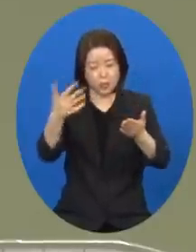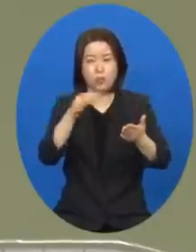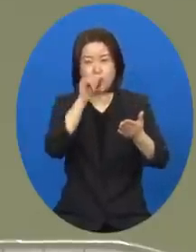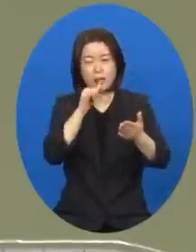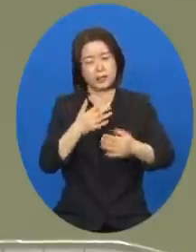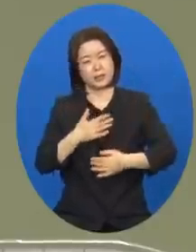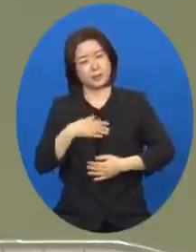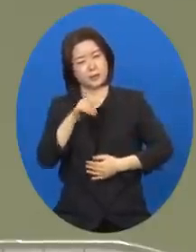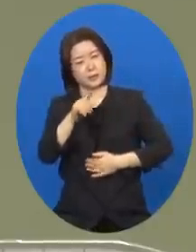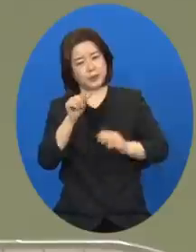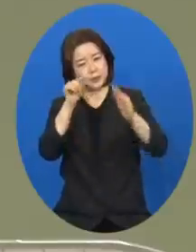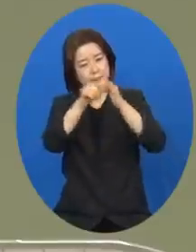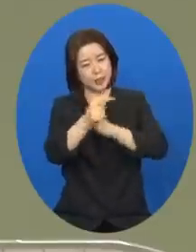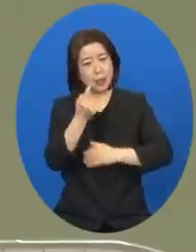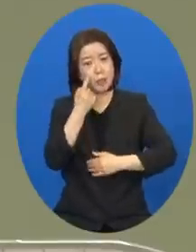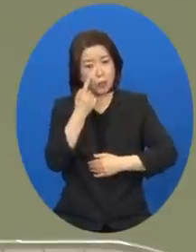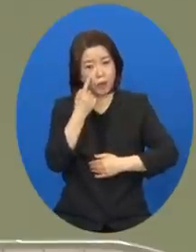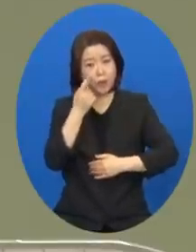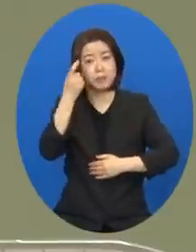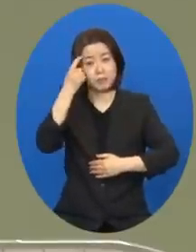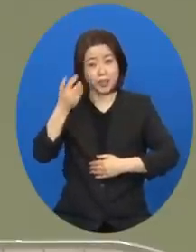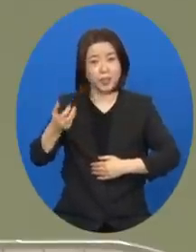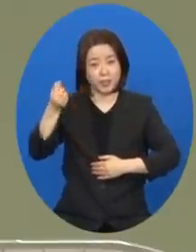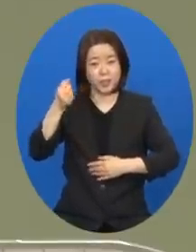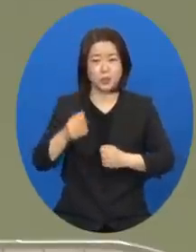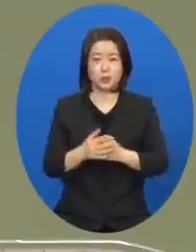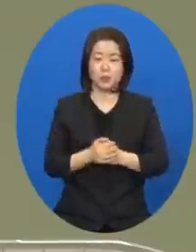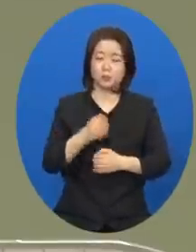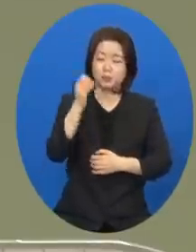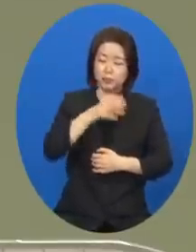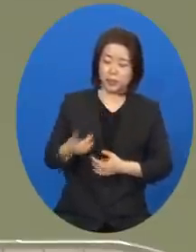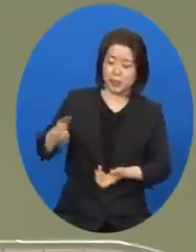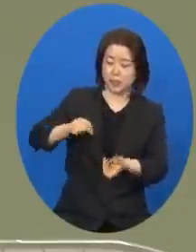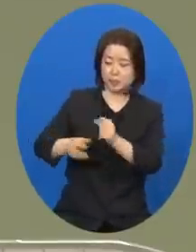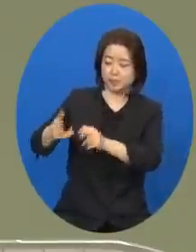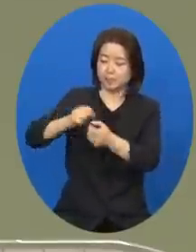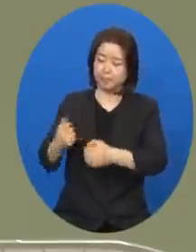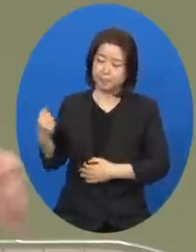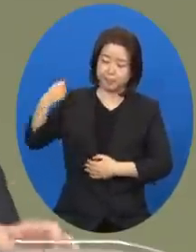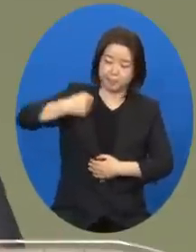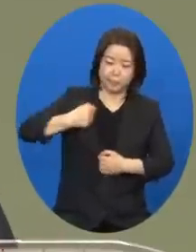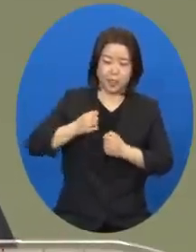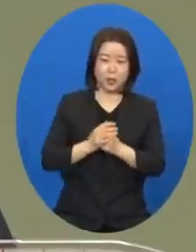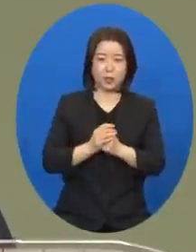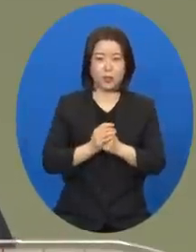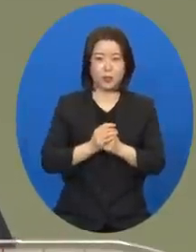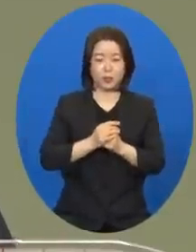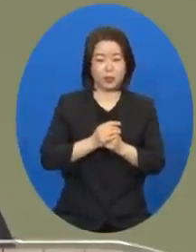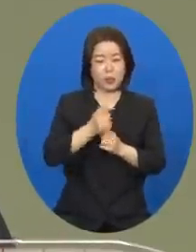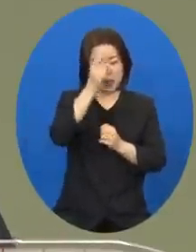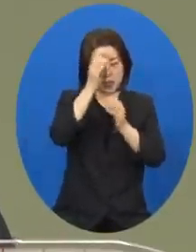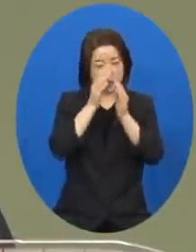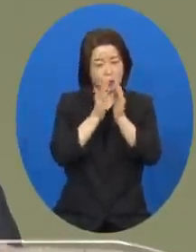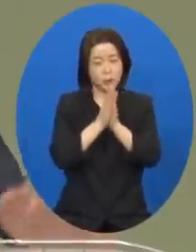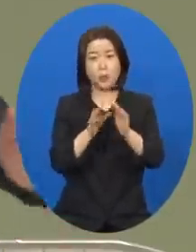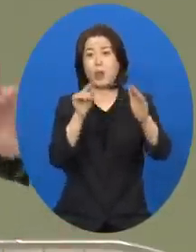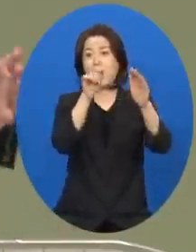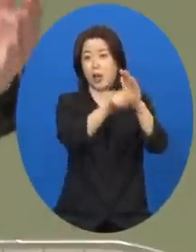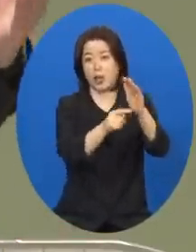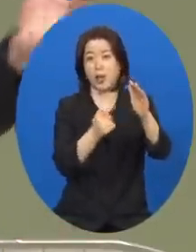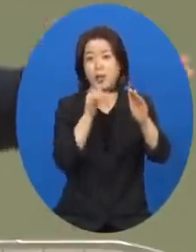한번 가볼까? 뭐 그런 생각이 들어서 그냥 짐을 꾸려가지고 기도원에 한 주간 동안 올라갔어요.